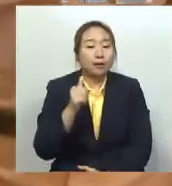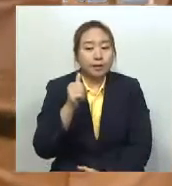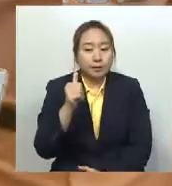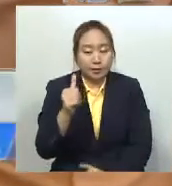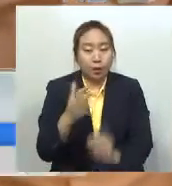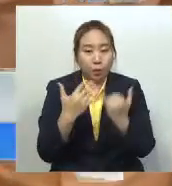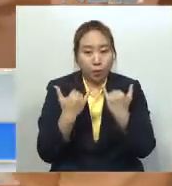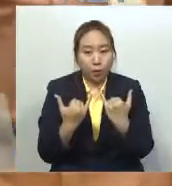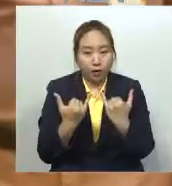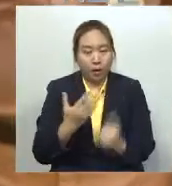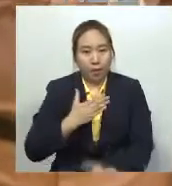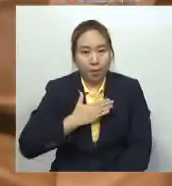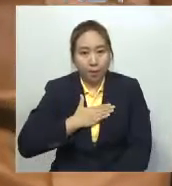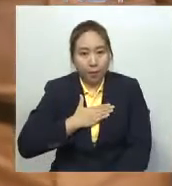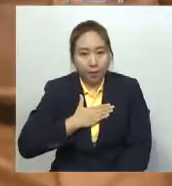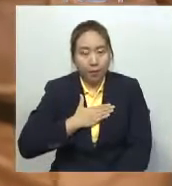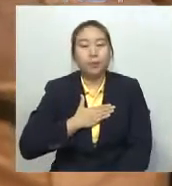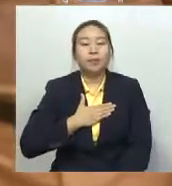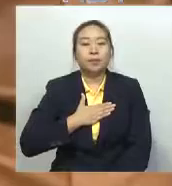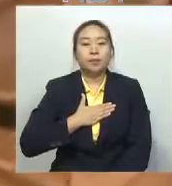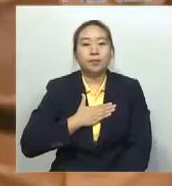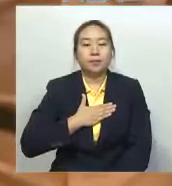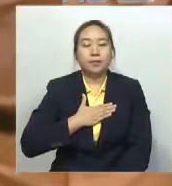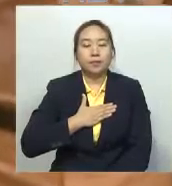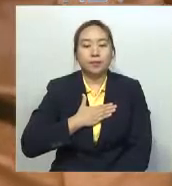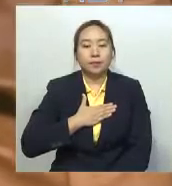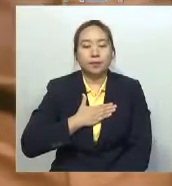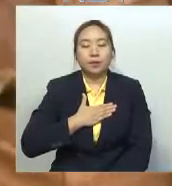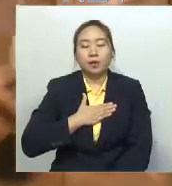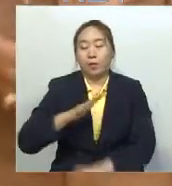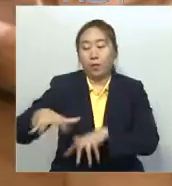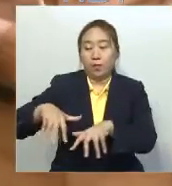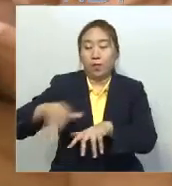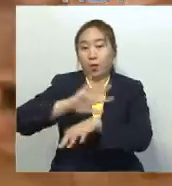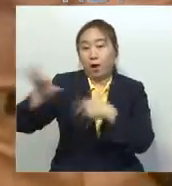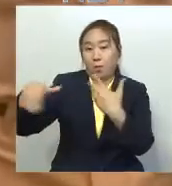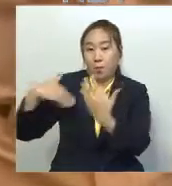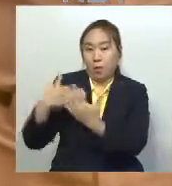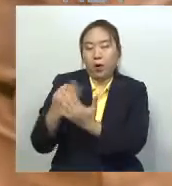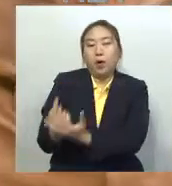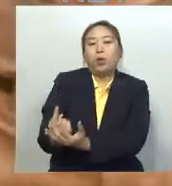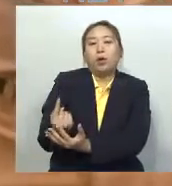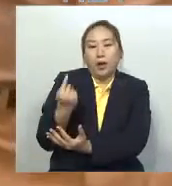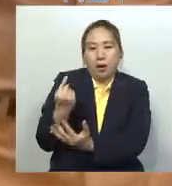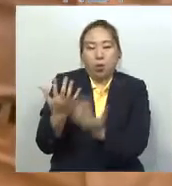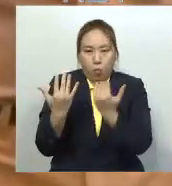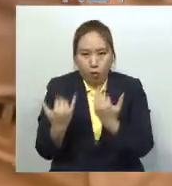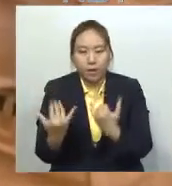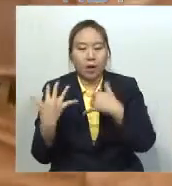ครั้งนี้กระผมในนามของทุกคนที่มาร่วมที่นี่แล้วก็ไม่ได้มาร่วม